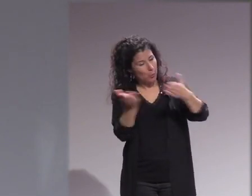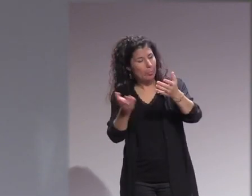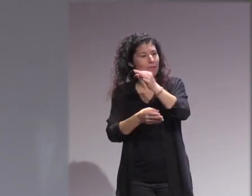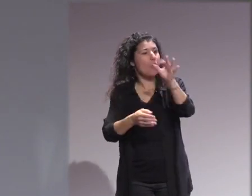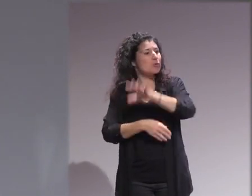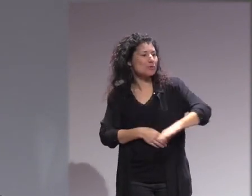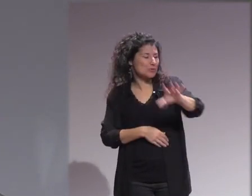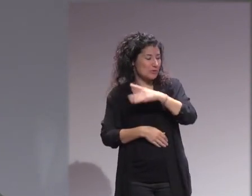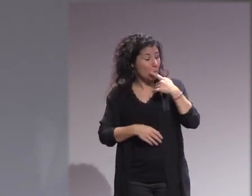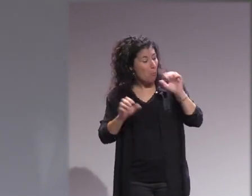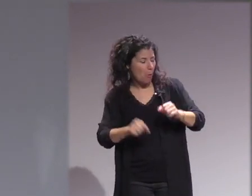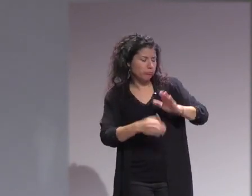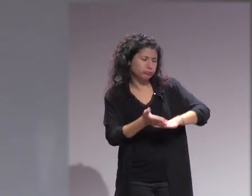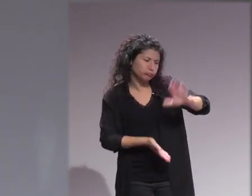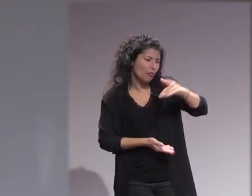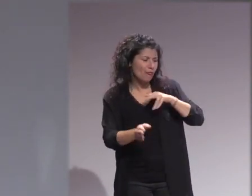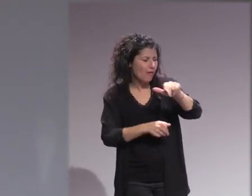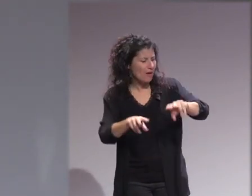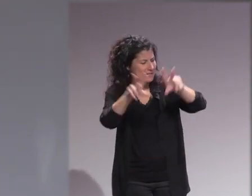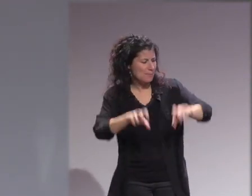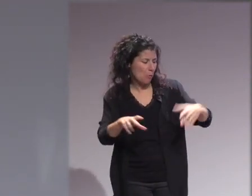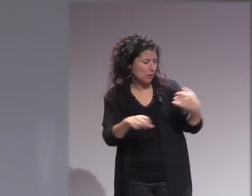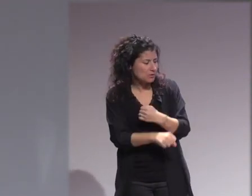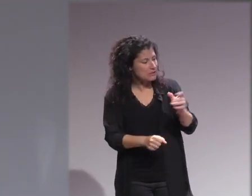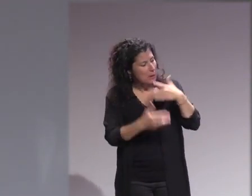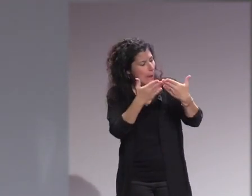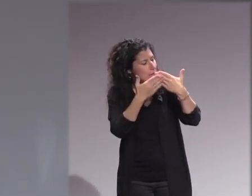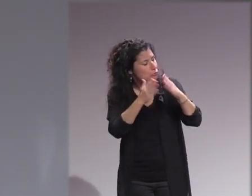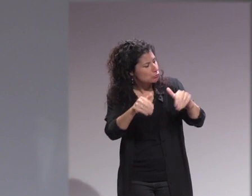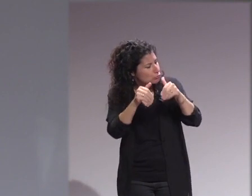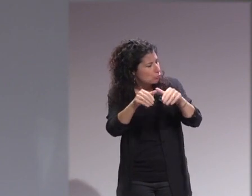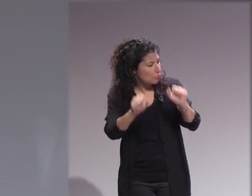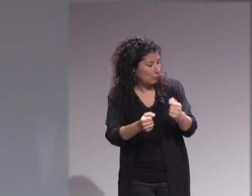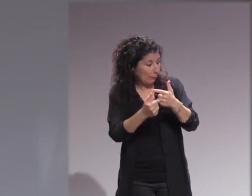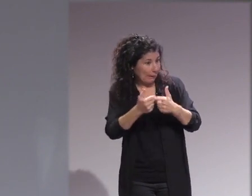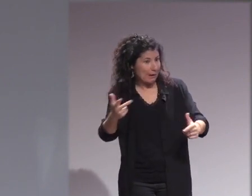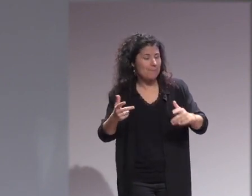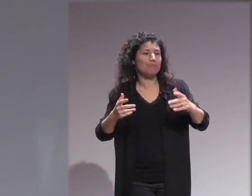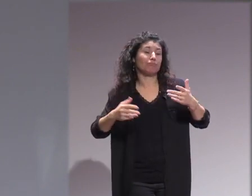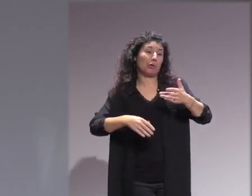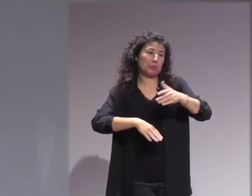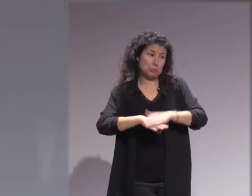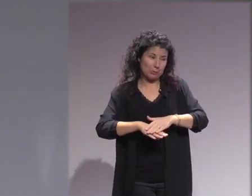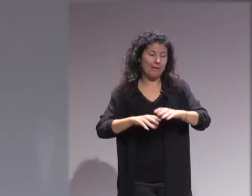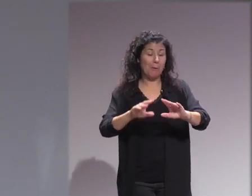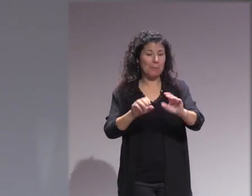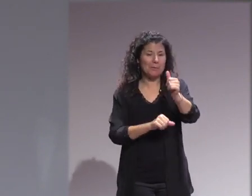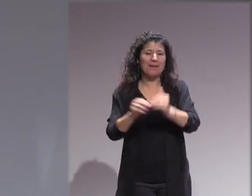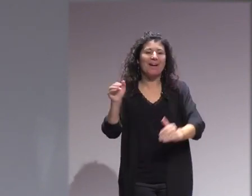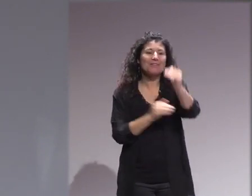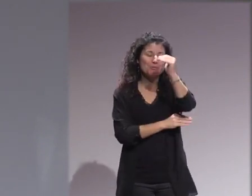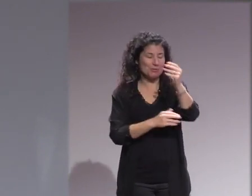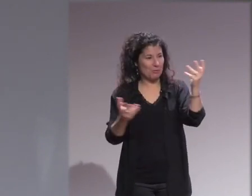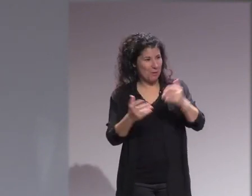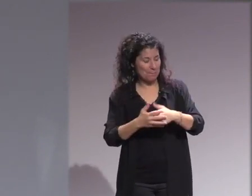des études, obtenir des diplômes, etc., etc. En fait, ce qui se passe, donc d'abord avec les adultes, c'est que vous arrivez